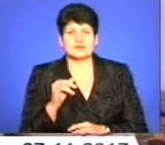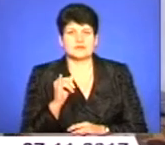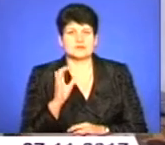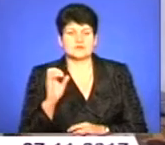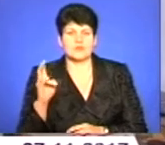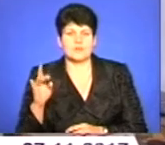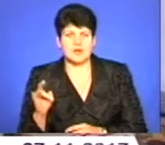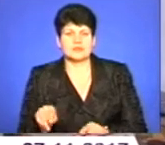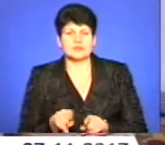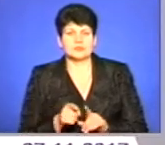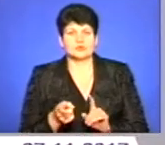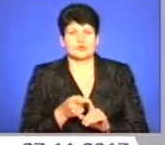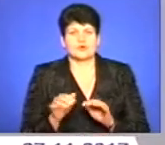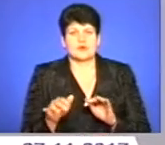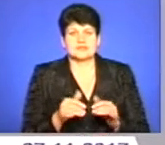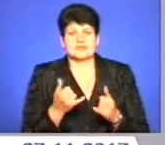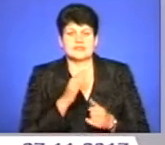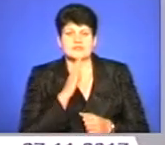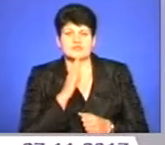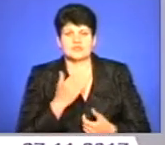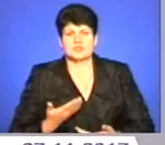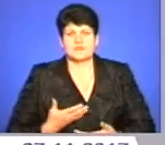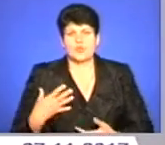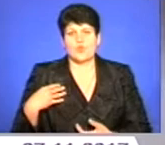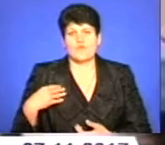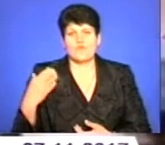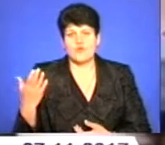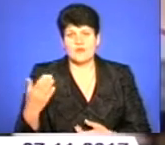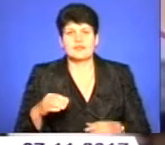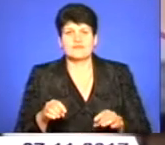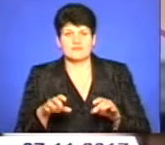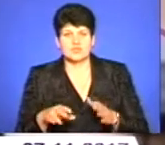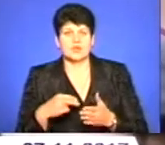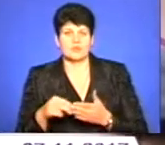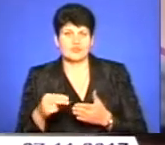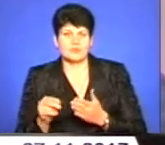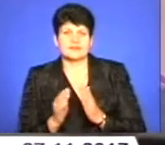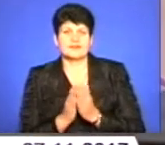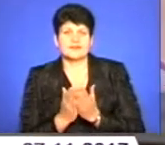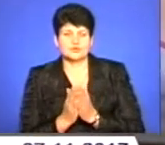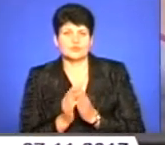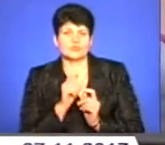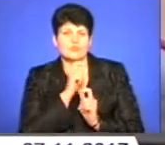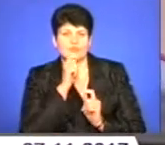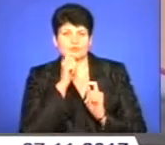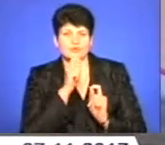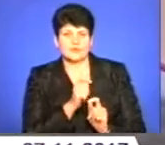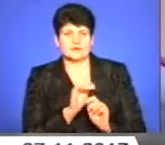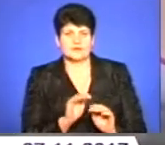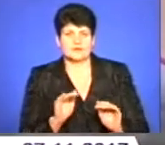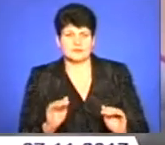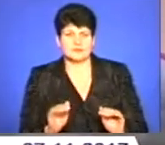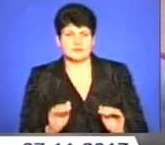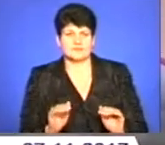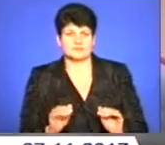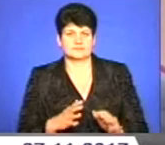Скоробагата теж долучилась до акції. Зараз дівчина проживає у Львові, але все ж вирішила купити кілька книг, аби подарувати малюкам